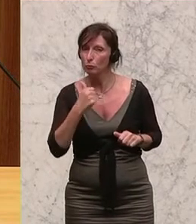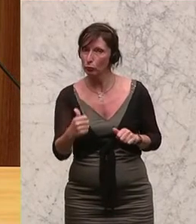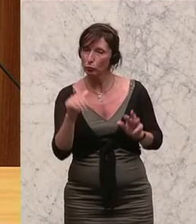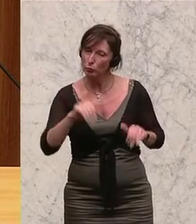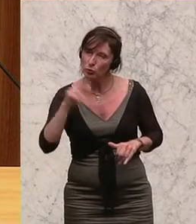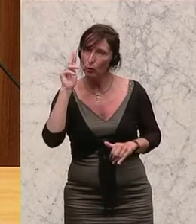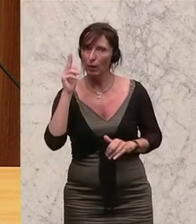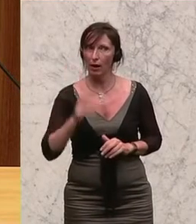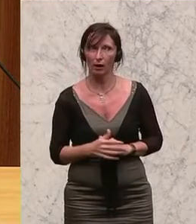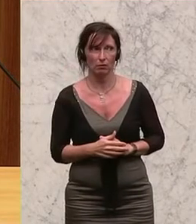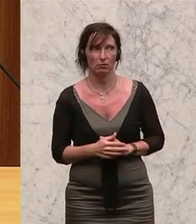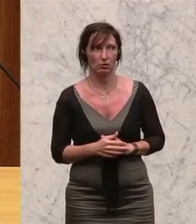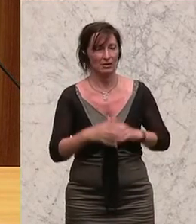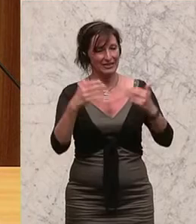unser